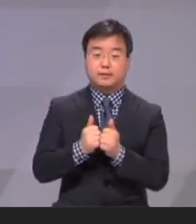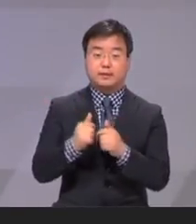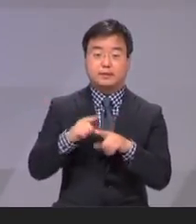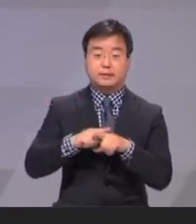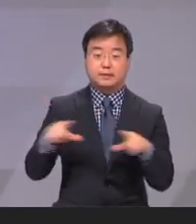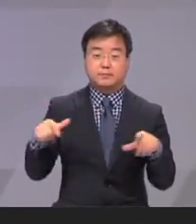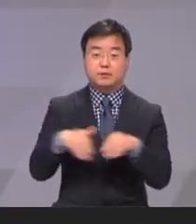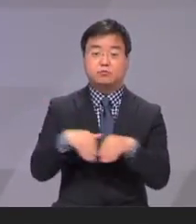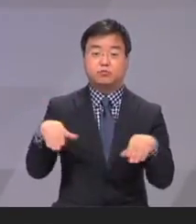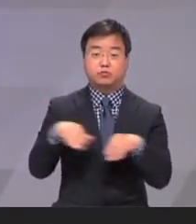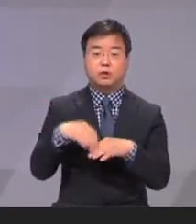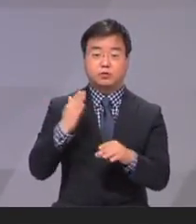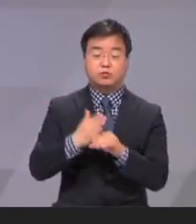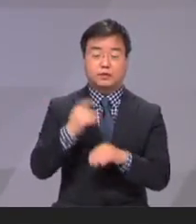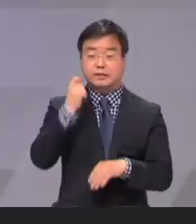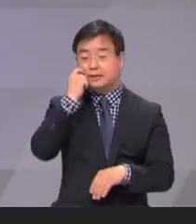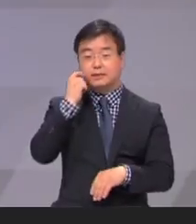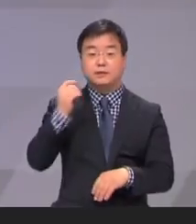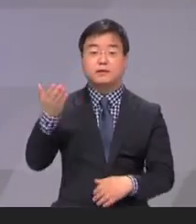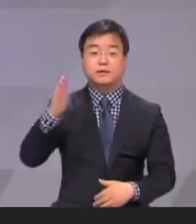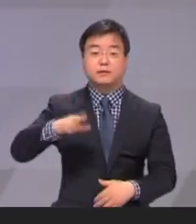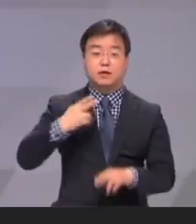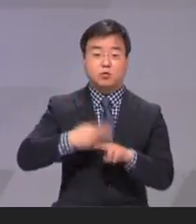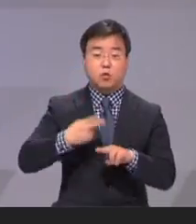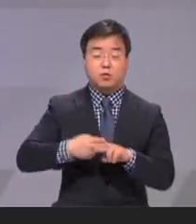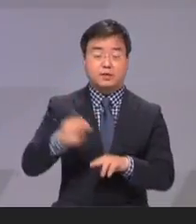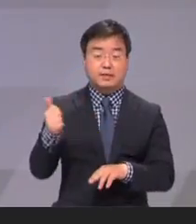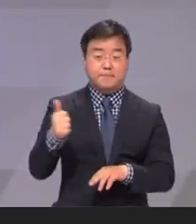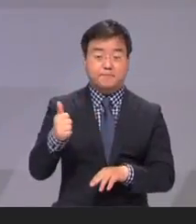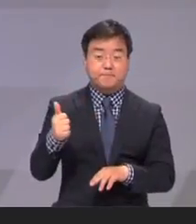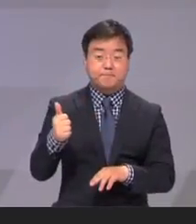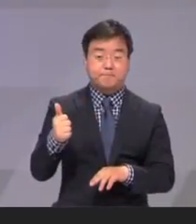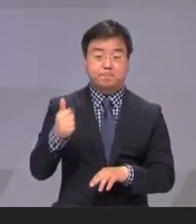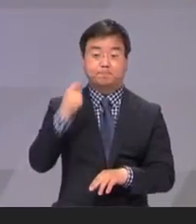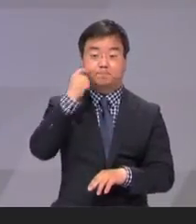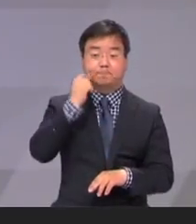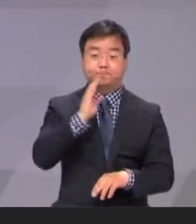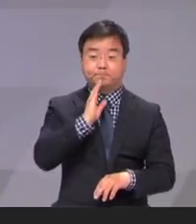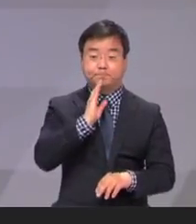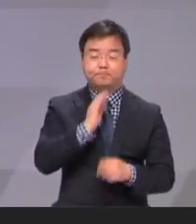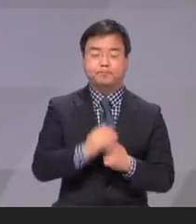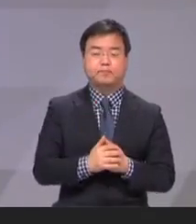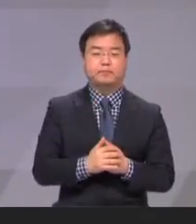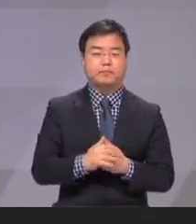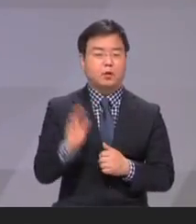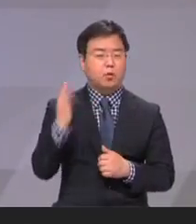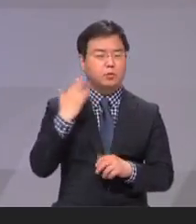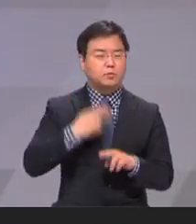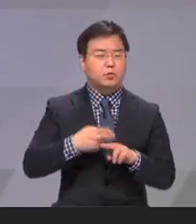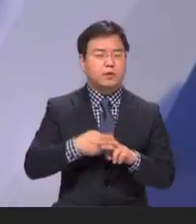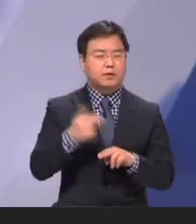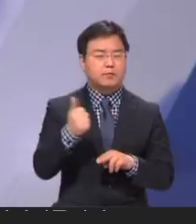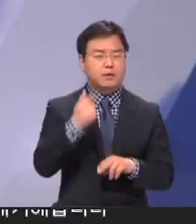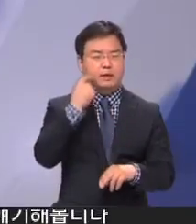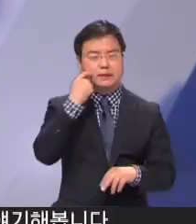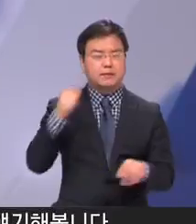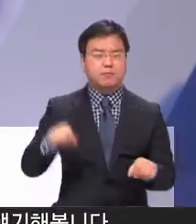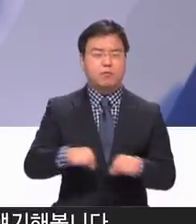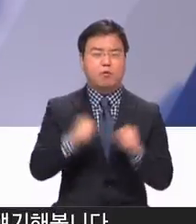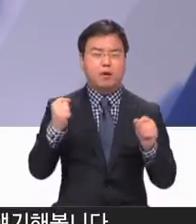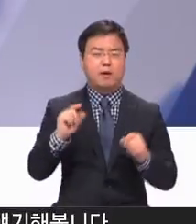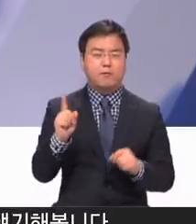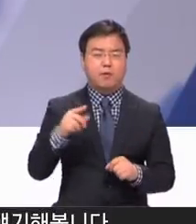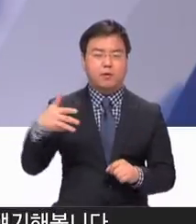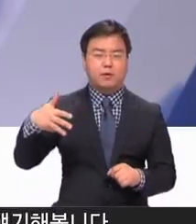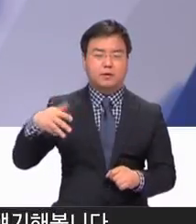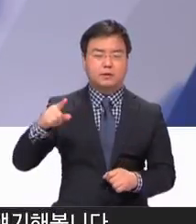대중문화계의 핫 트렌드로 떠오르고 있는데 예. 일명 요리남 열풍이 불고 그렇습니다. 있다면서요? 예, 요리하는 남자 대폭발입니다. 네. 지금 일단 차승원